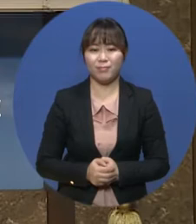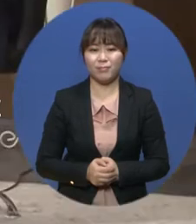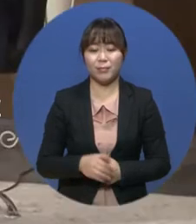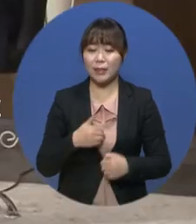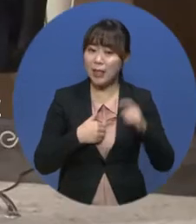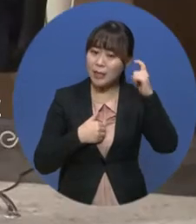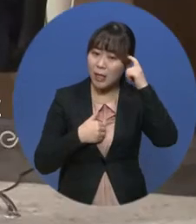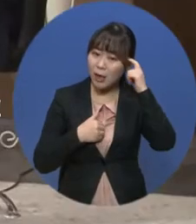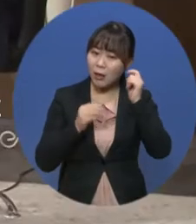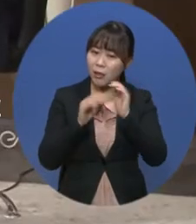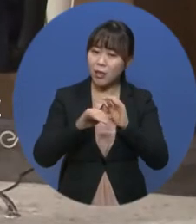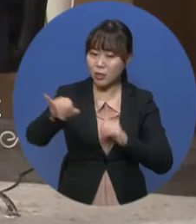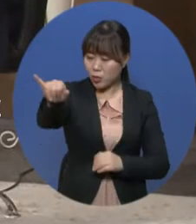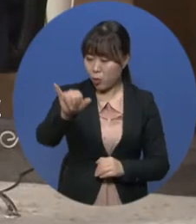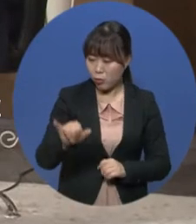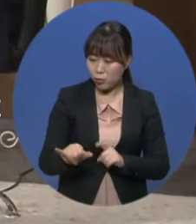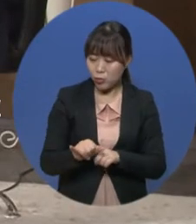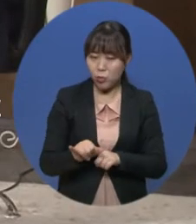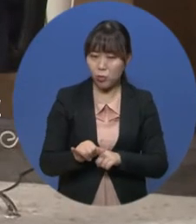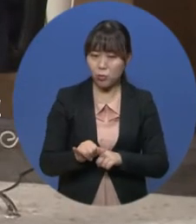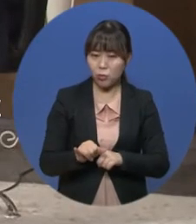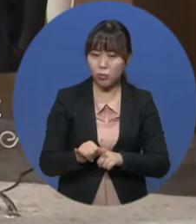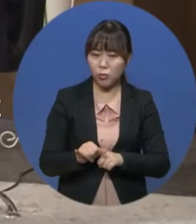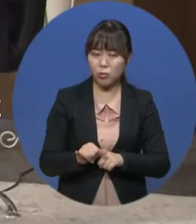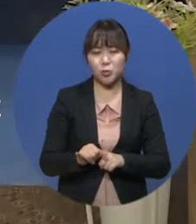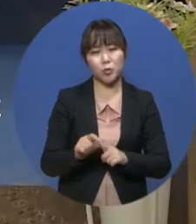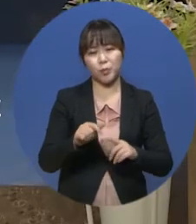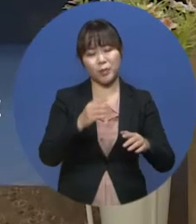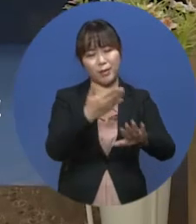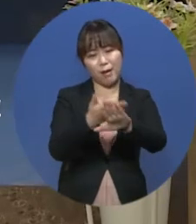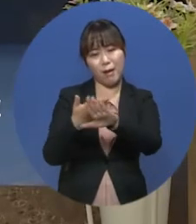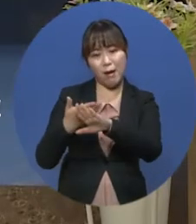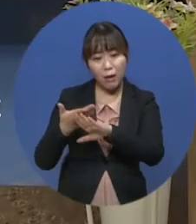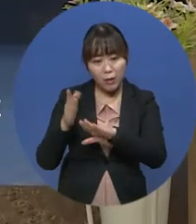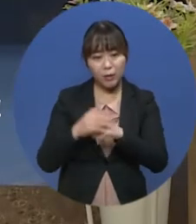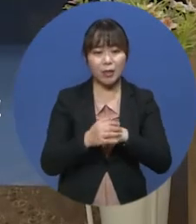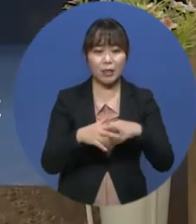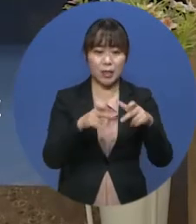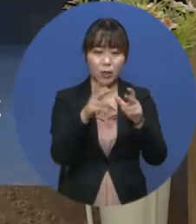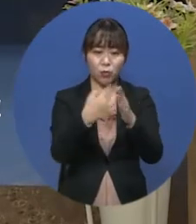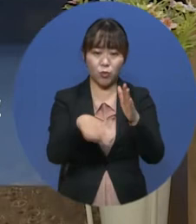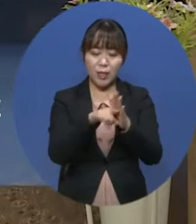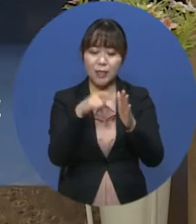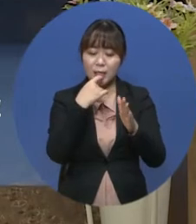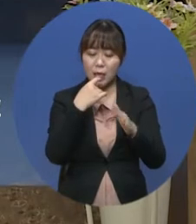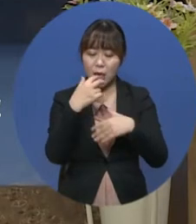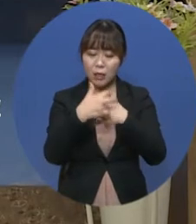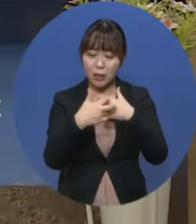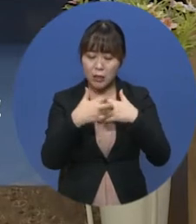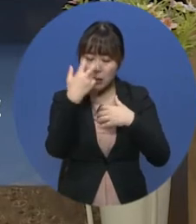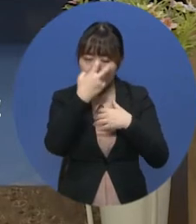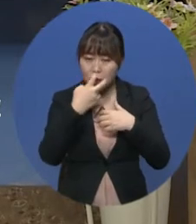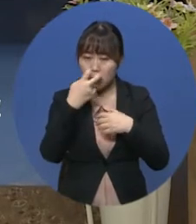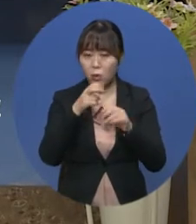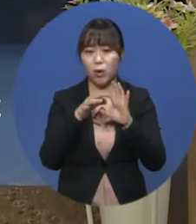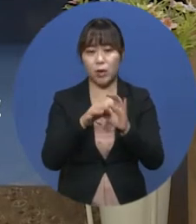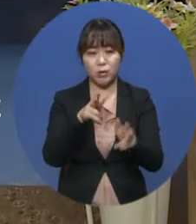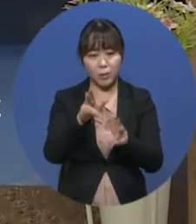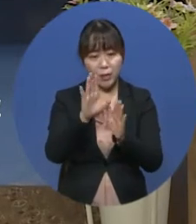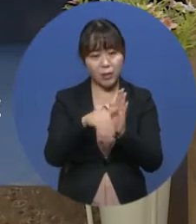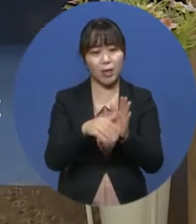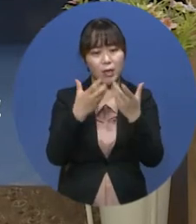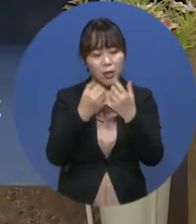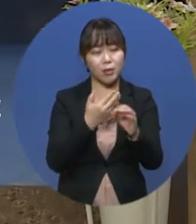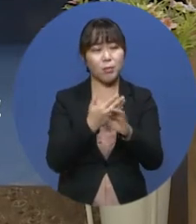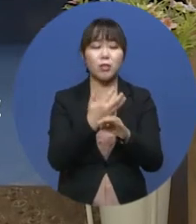생각에는 이 전국적으로 편차도 있을 것 같거든요 이 치과 진로 장애인 분들을 위한 치과 진료에 있어서 좀